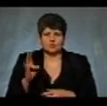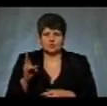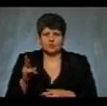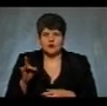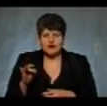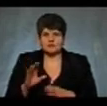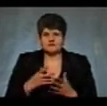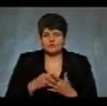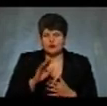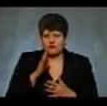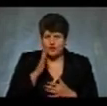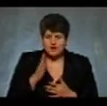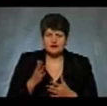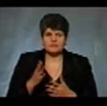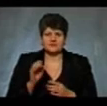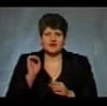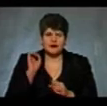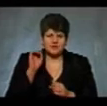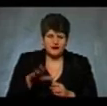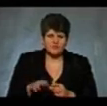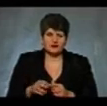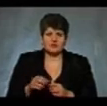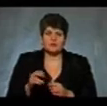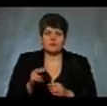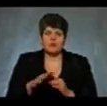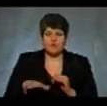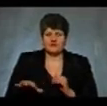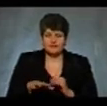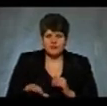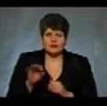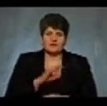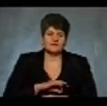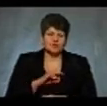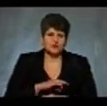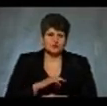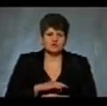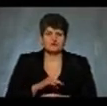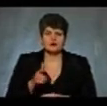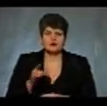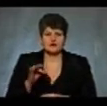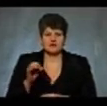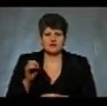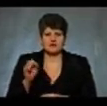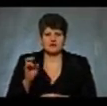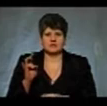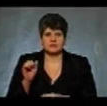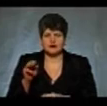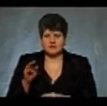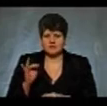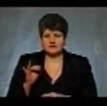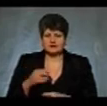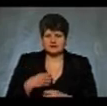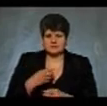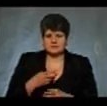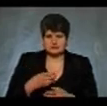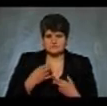своїх ворогів, кидали гранати на подвір'я, використовували гранати там при